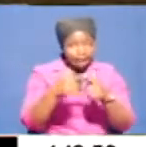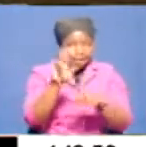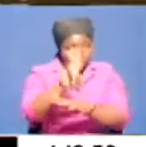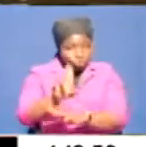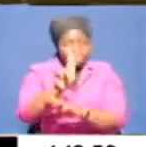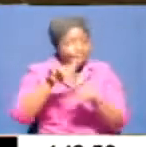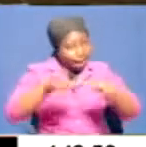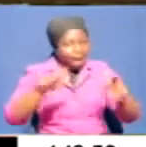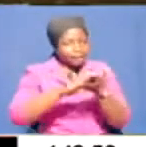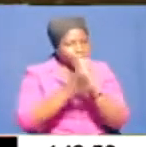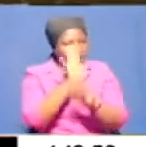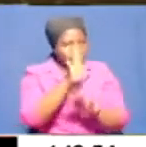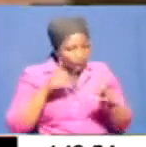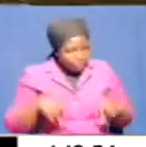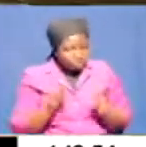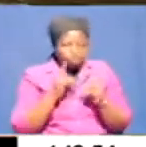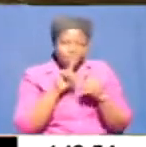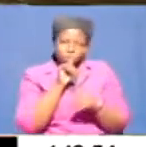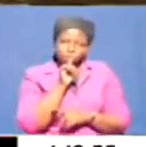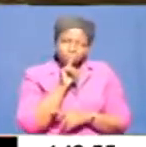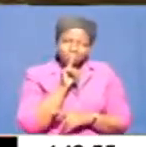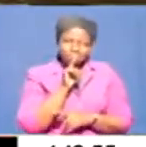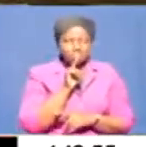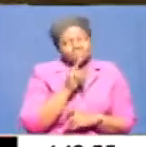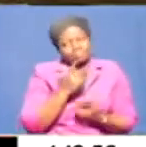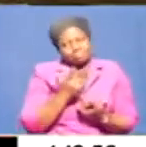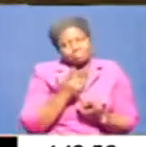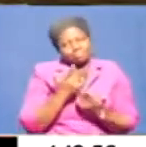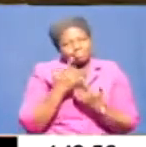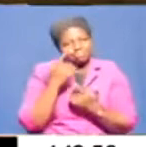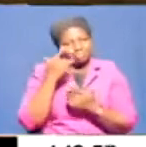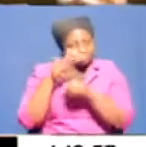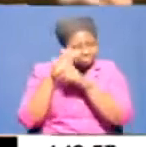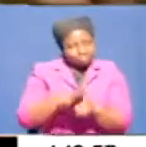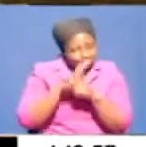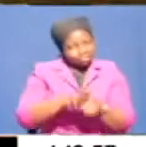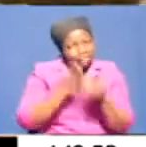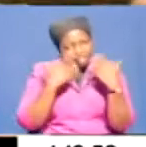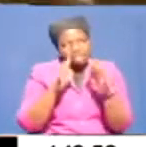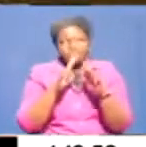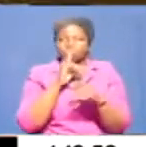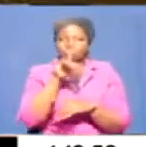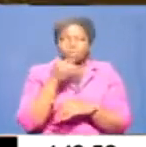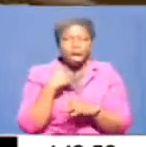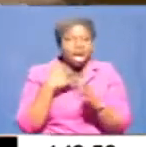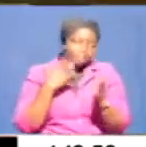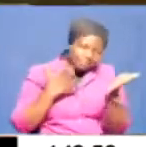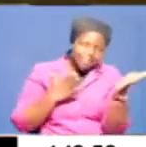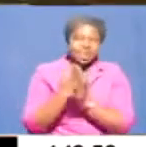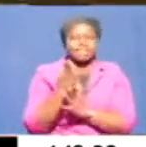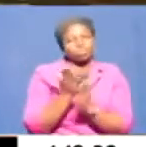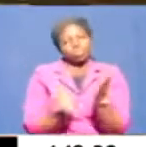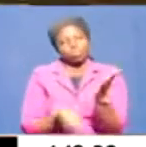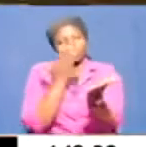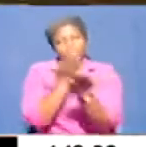idhini yako na kwa dhulma, basi wewe una haki ya kufanya maombi yako